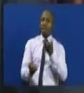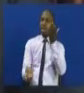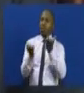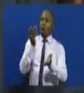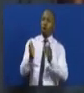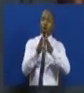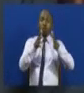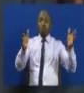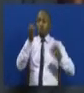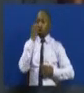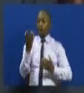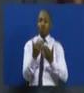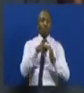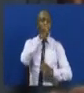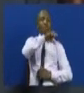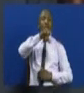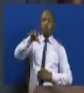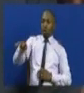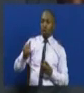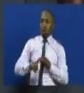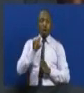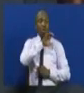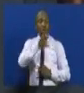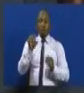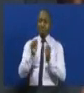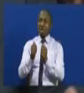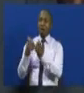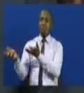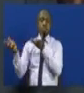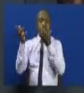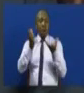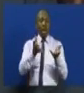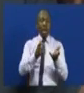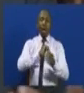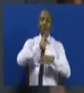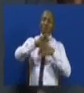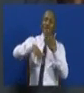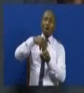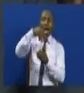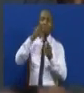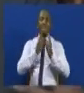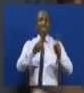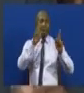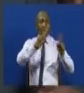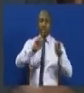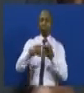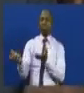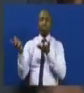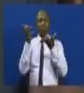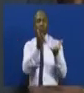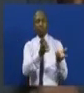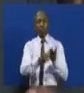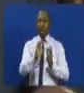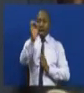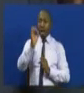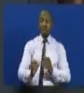taka kinatokana na masoko. Kwamba masoko bidhaa zinazokuja zinafunikwa na majani, zinaikuwa yani alimradi utaona kwamba